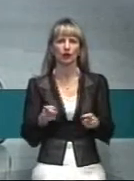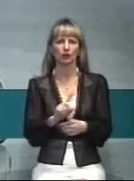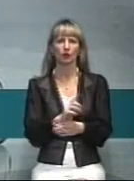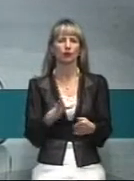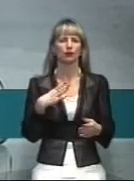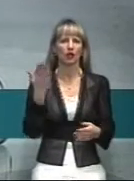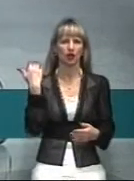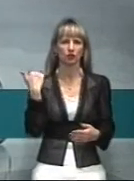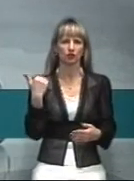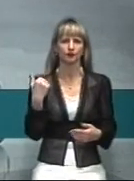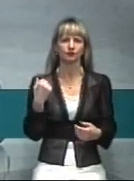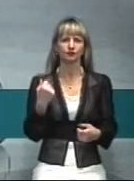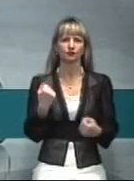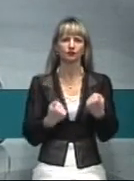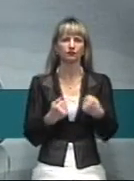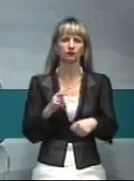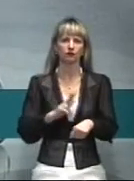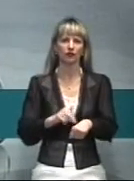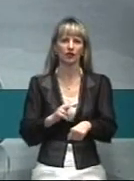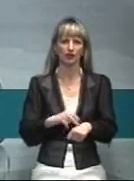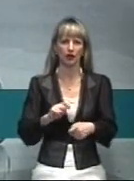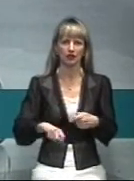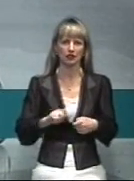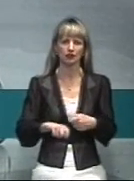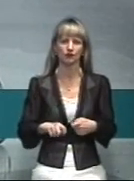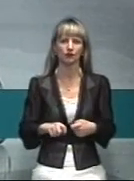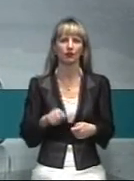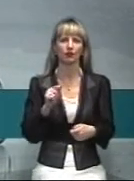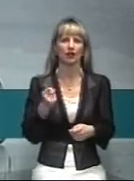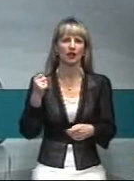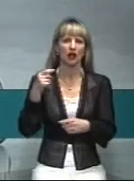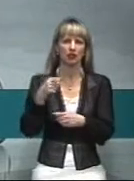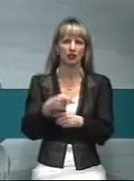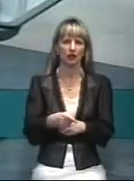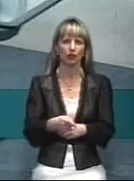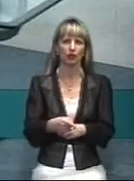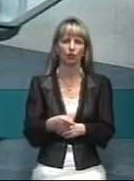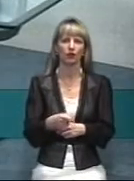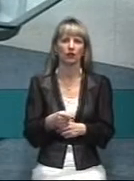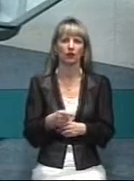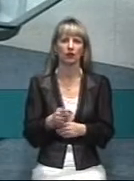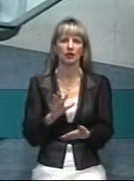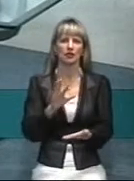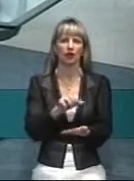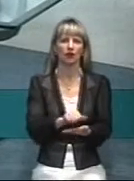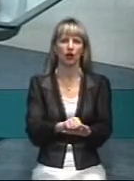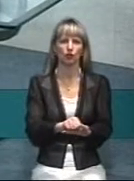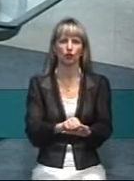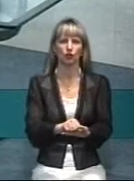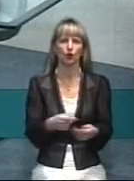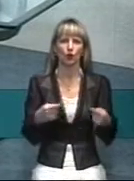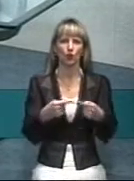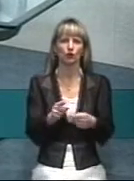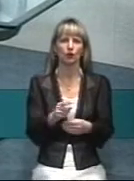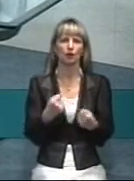часів дорожньо-автомобільної інспекції, він лазерним променем захватує, скажімо так, конкретний